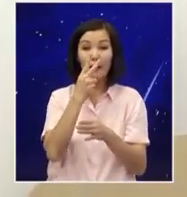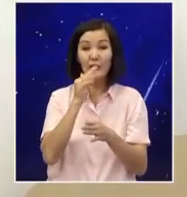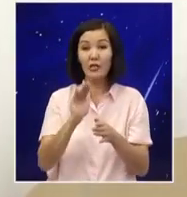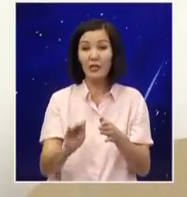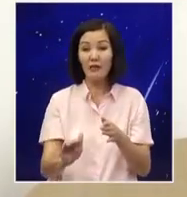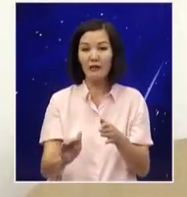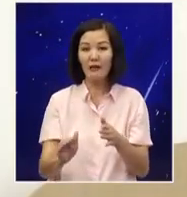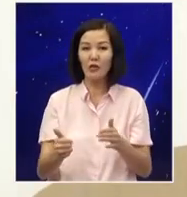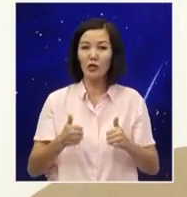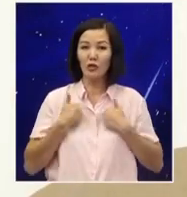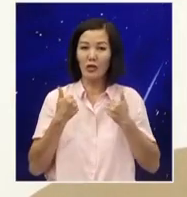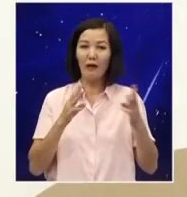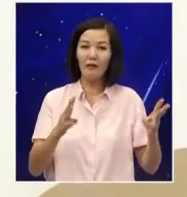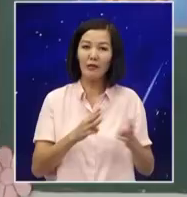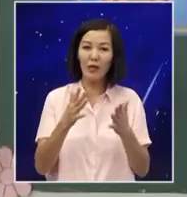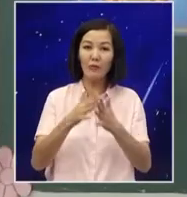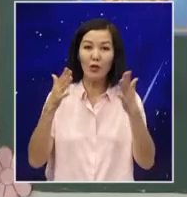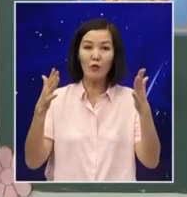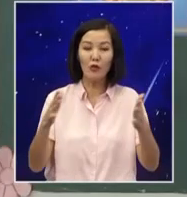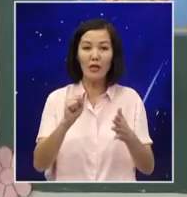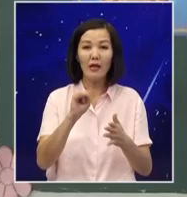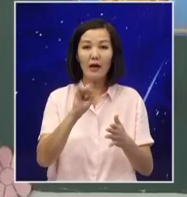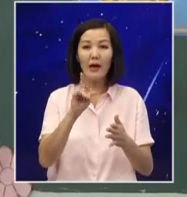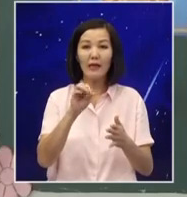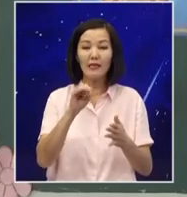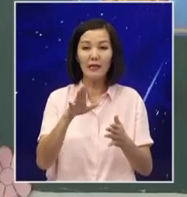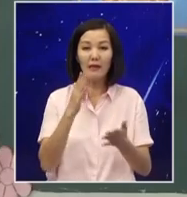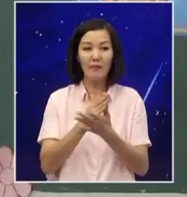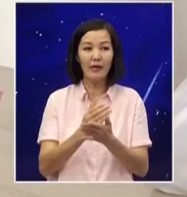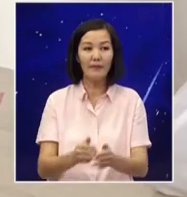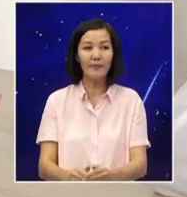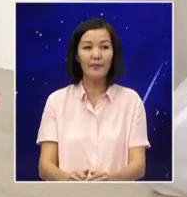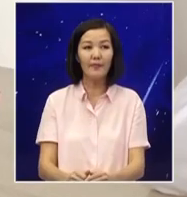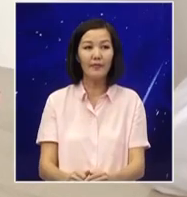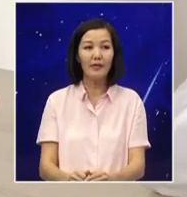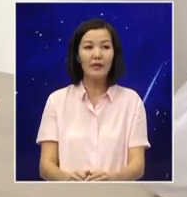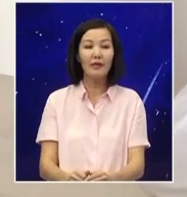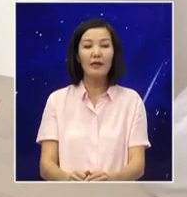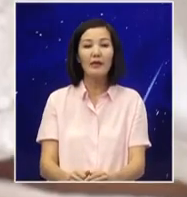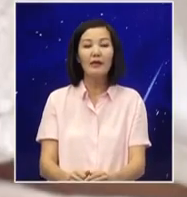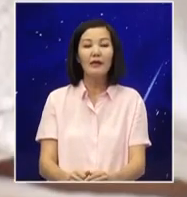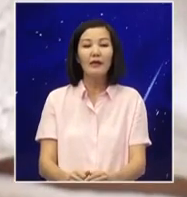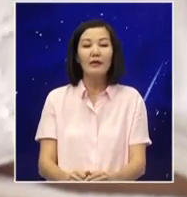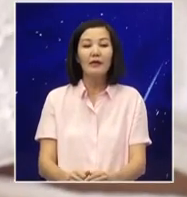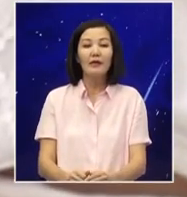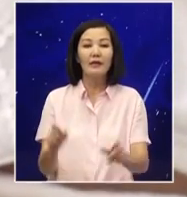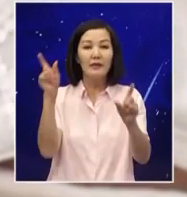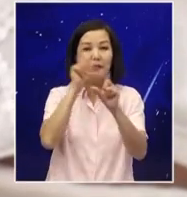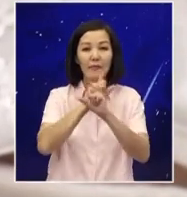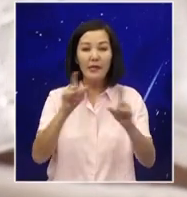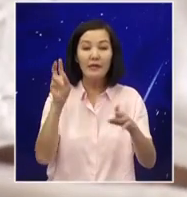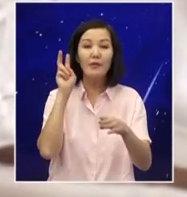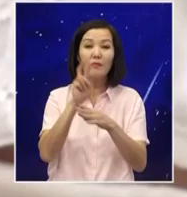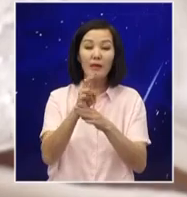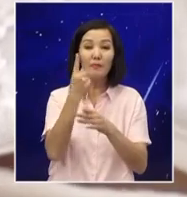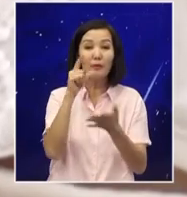талаптары таудай бірінші сыныптықтар қатарында Айзере Серікқызы да бар. Мектепке барғанды ұнатамын. Бүгін мен бірінші